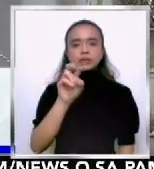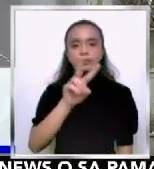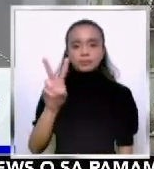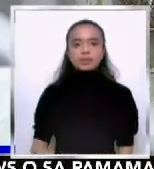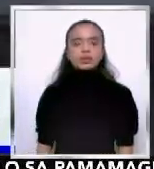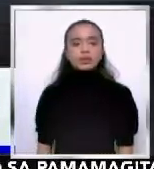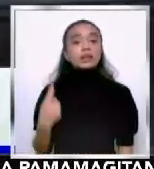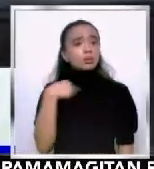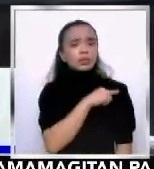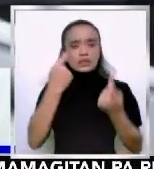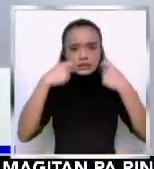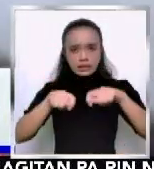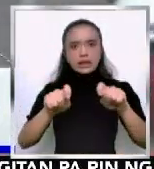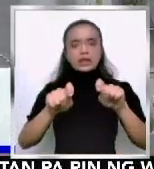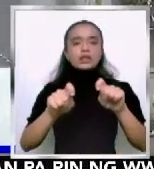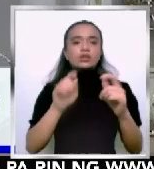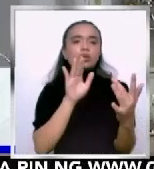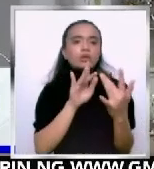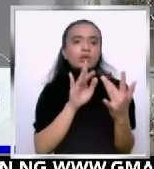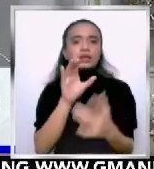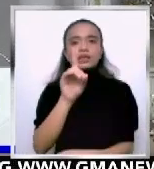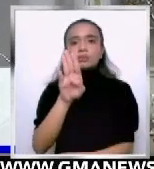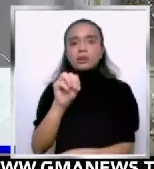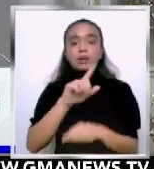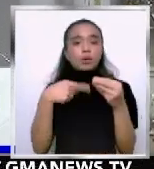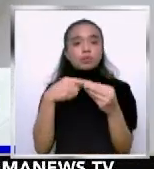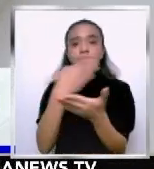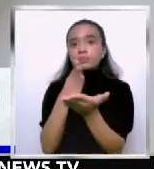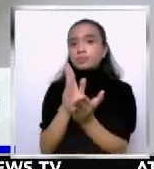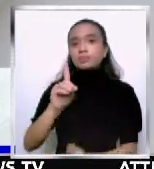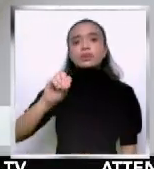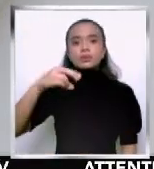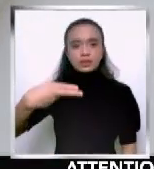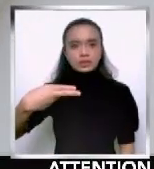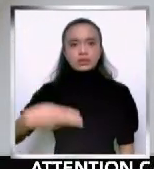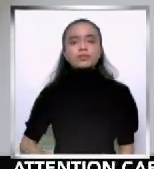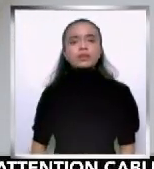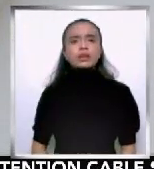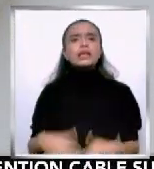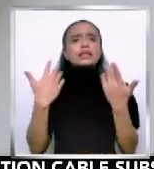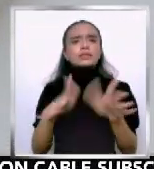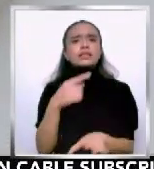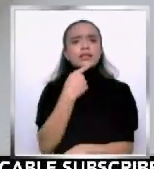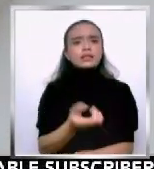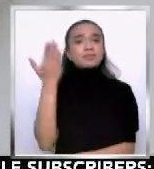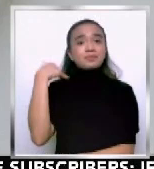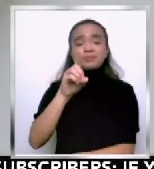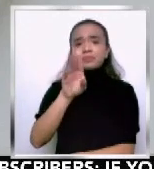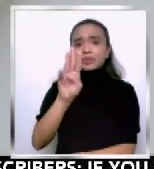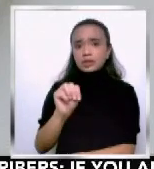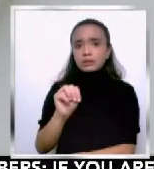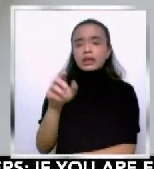pa namin makuha ang panig ng DBM tuko sa budget ng DOH. Nauna nang sinabi ng DBM na ipauubayan nila